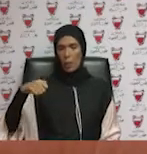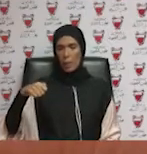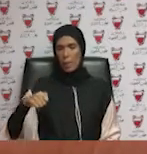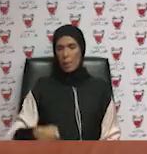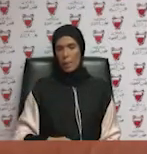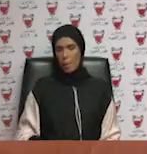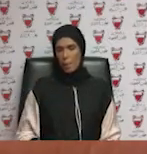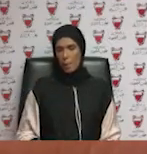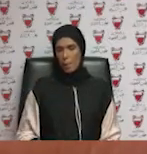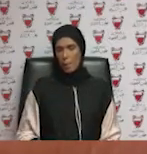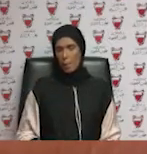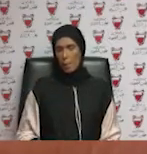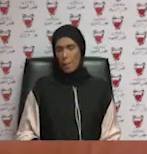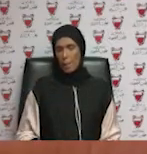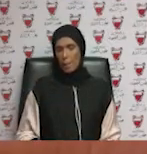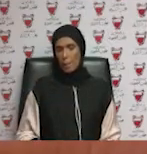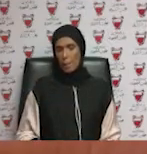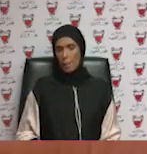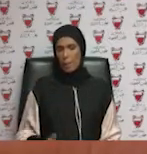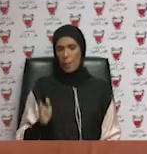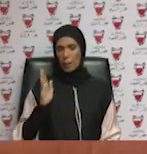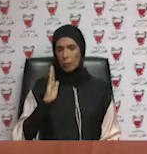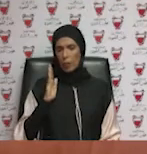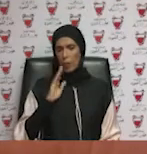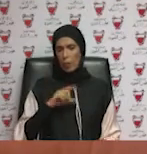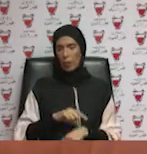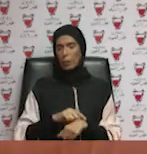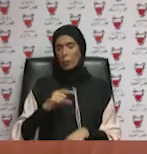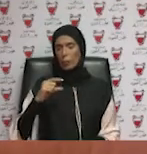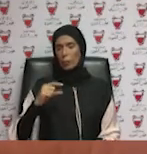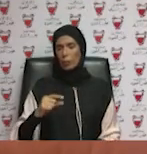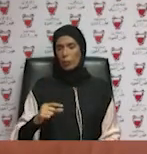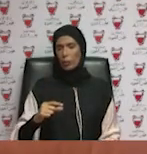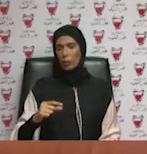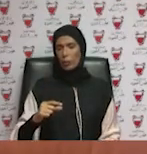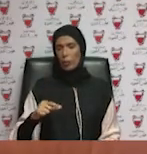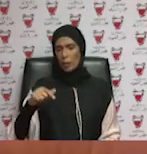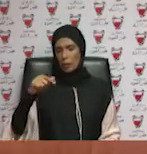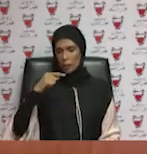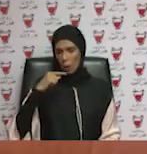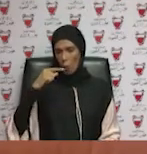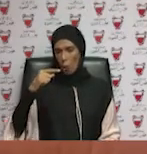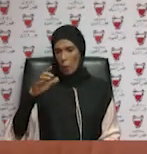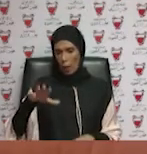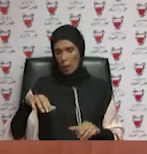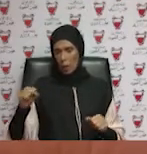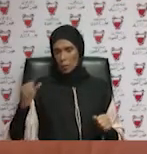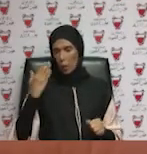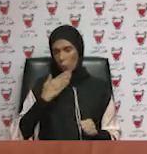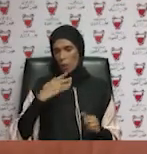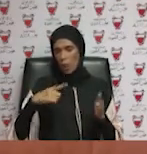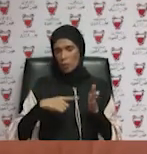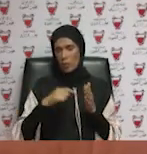بعض الجهات الحكومية من أجل تدريب الأطباء الحديثي التخرج، من أجل